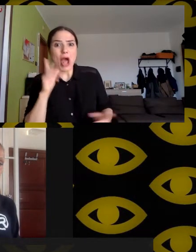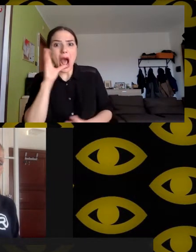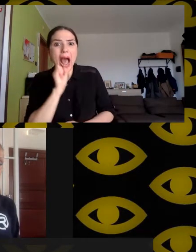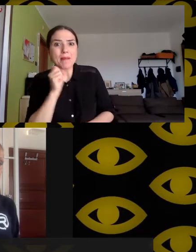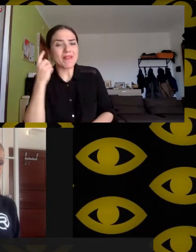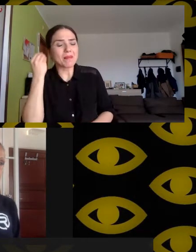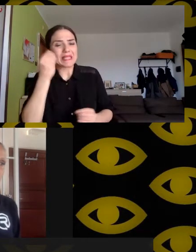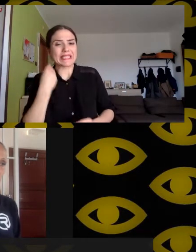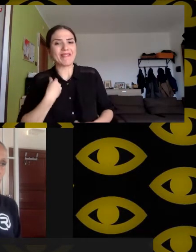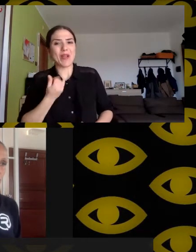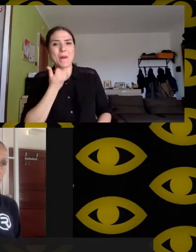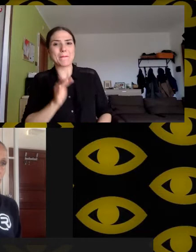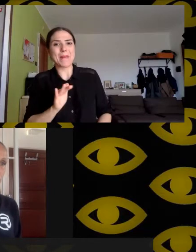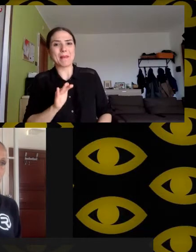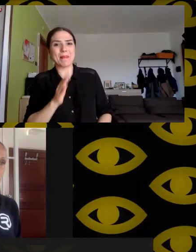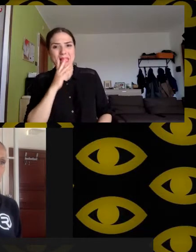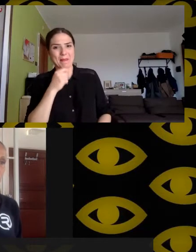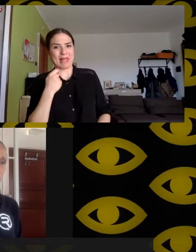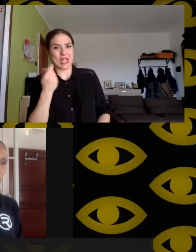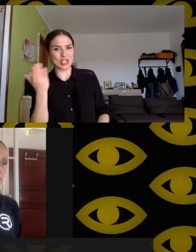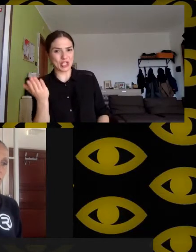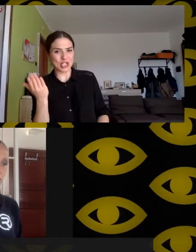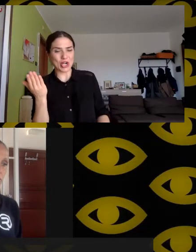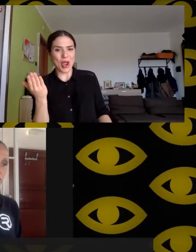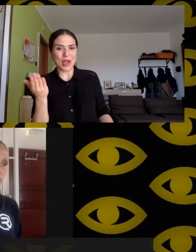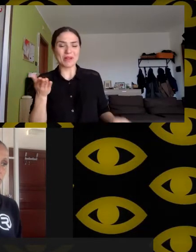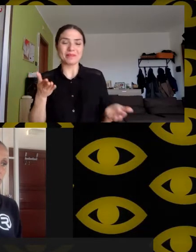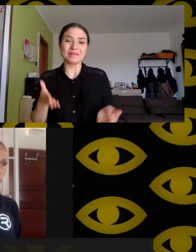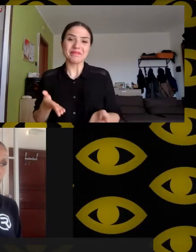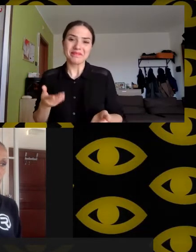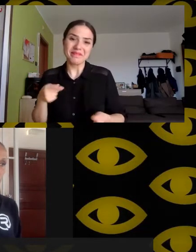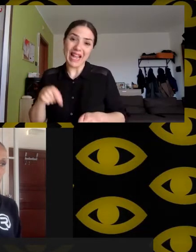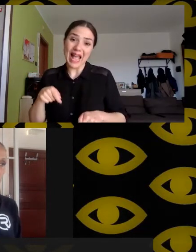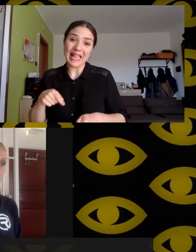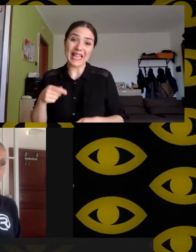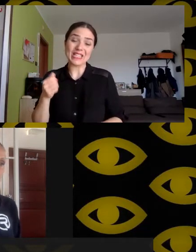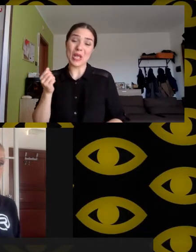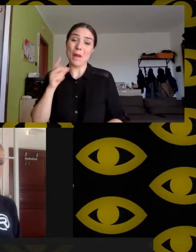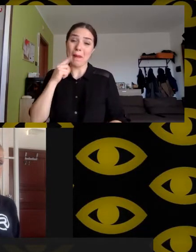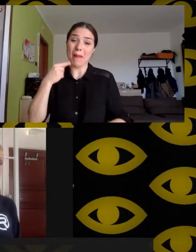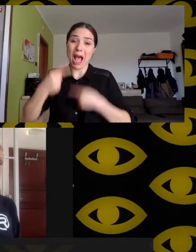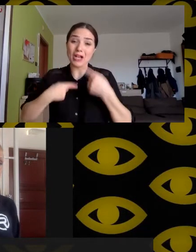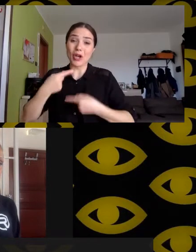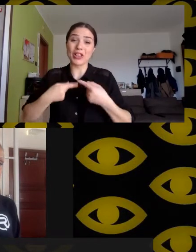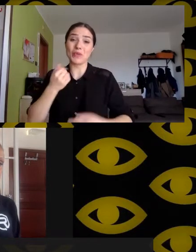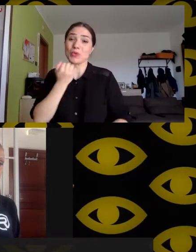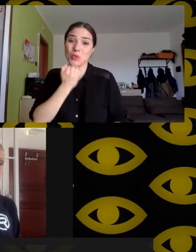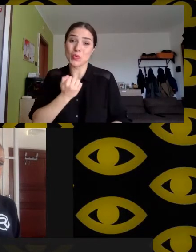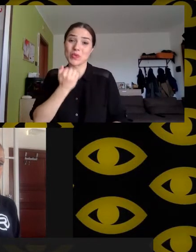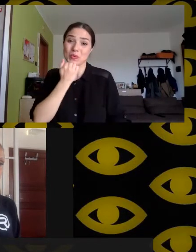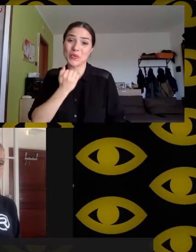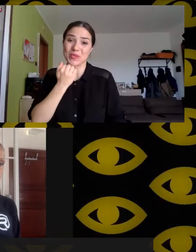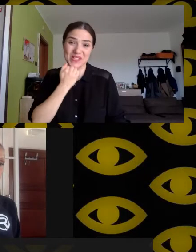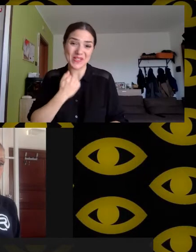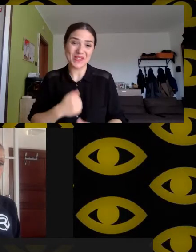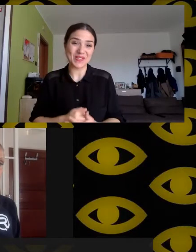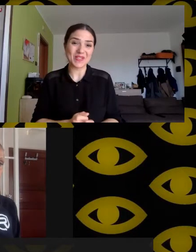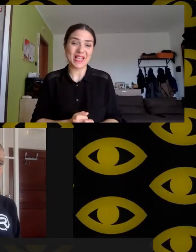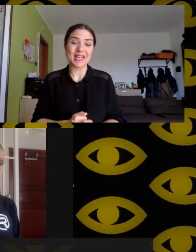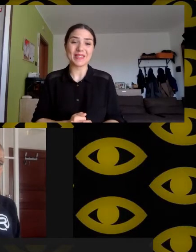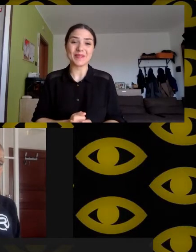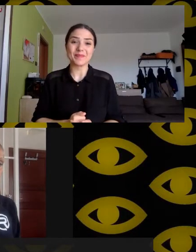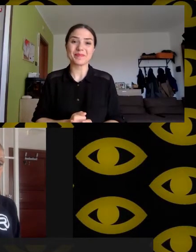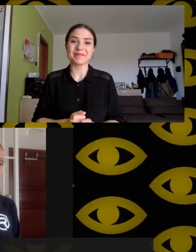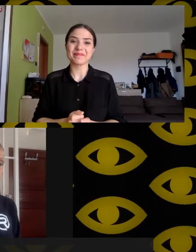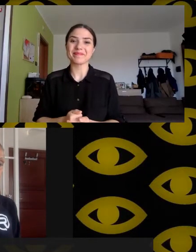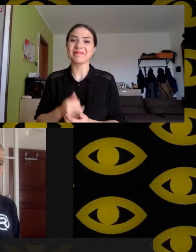me. Certamente, però io anche su questo ho fatto le mie riflessioni e credo che le stelle siano il nostro punto